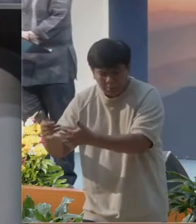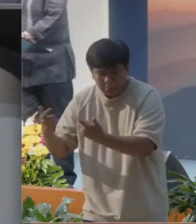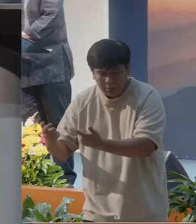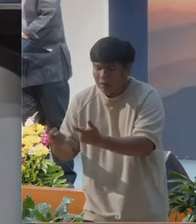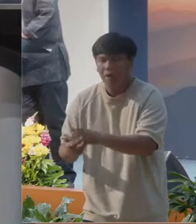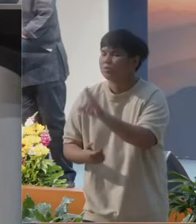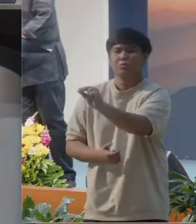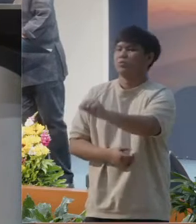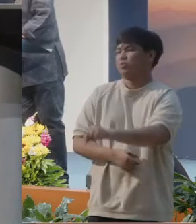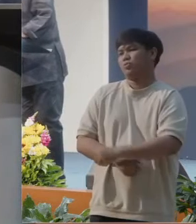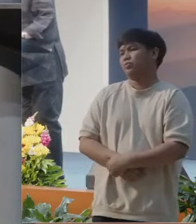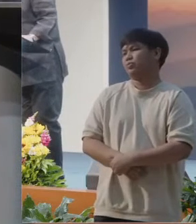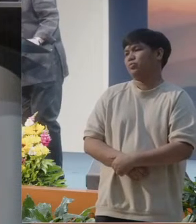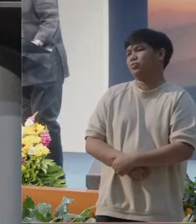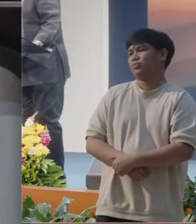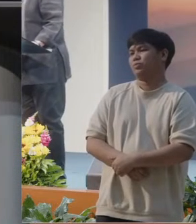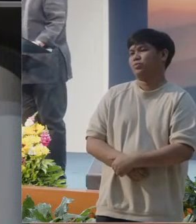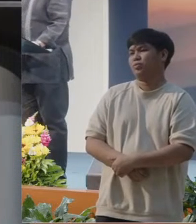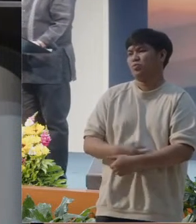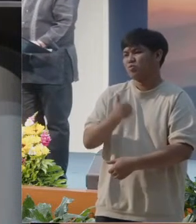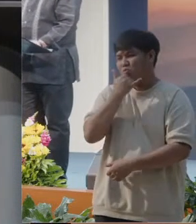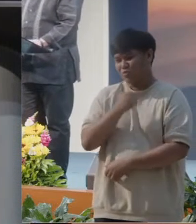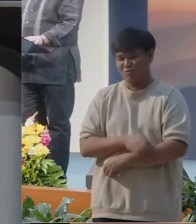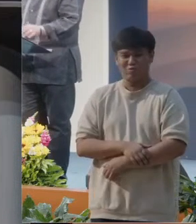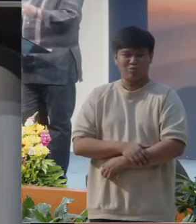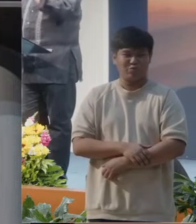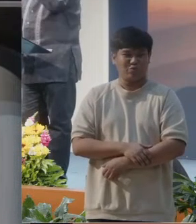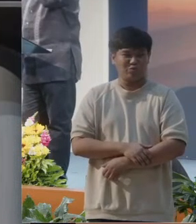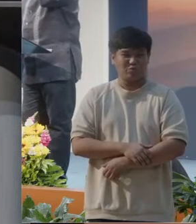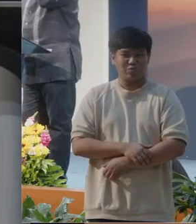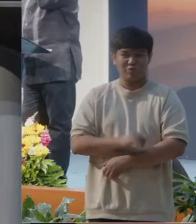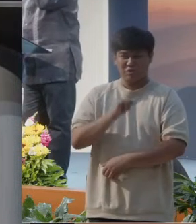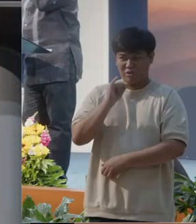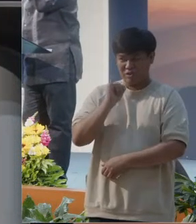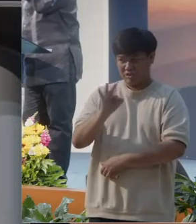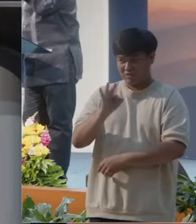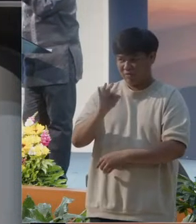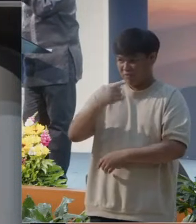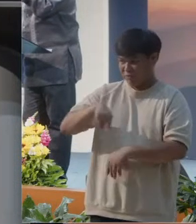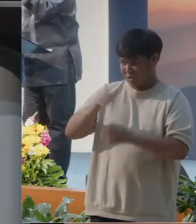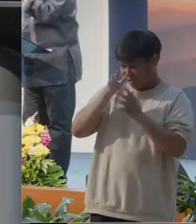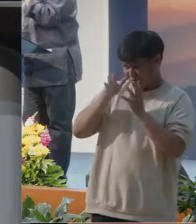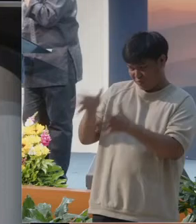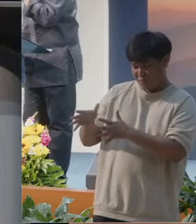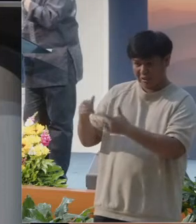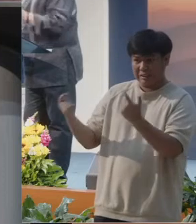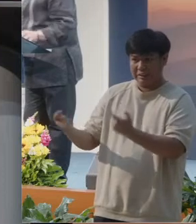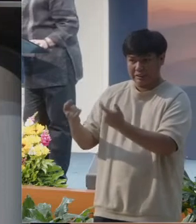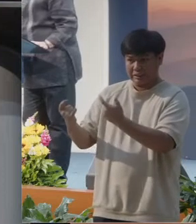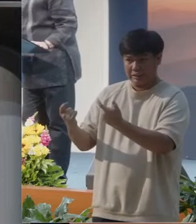Alam niyo po, kung ating pagwawalang bahala ang kasalanan,